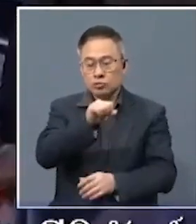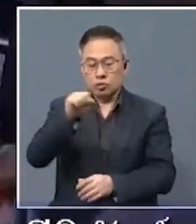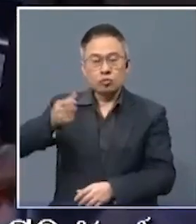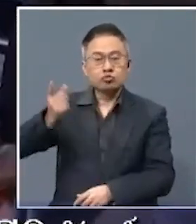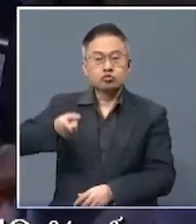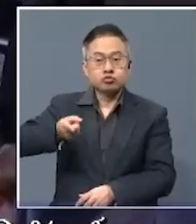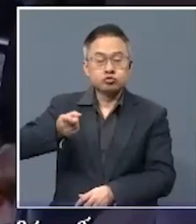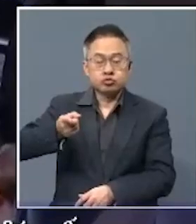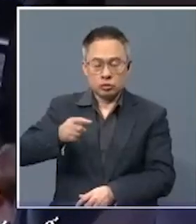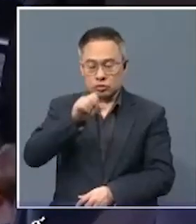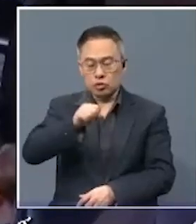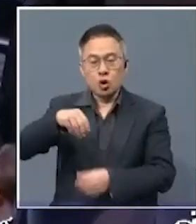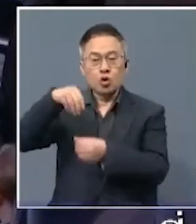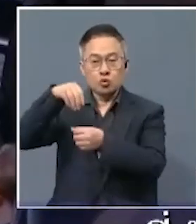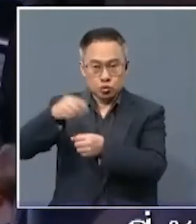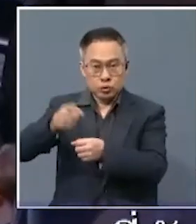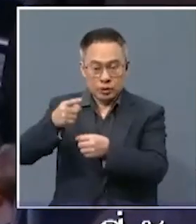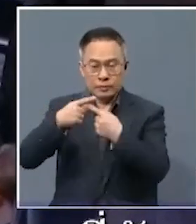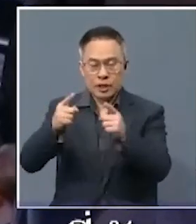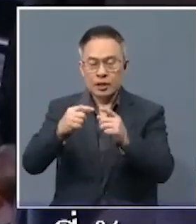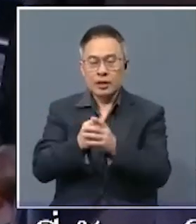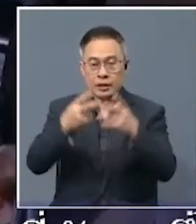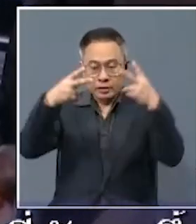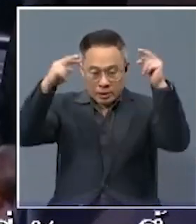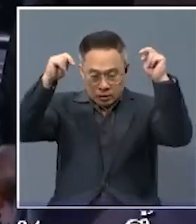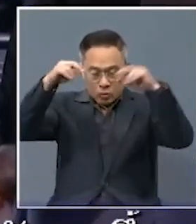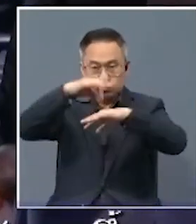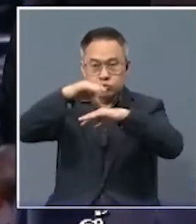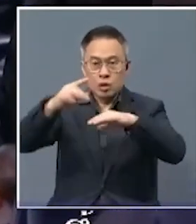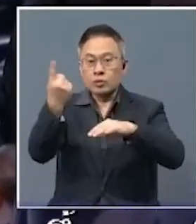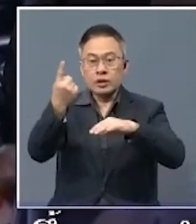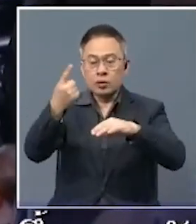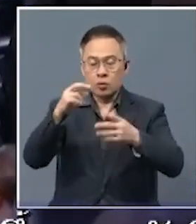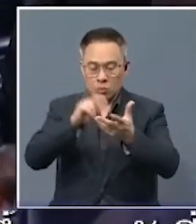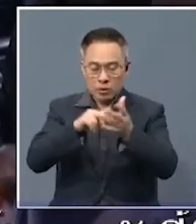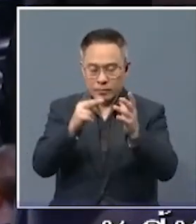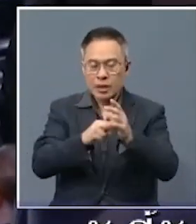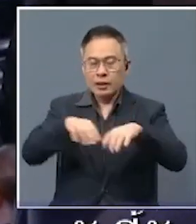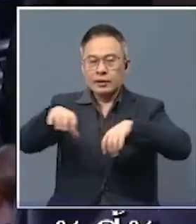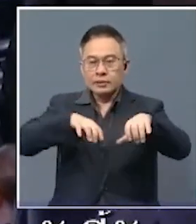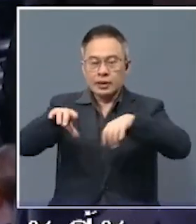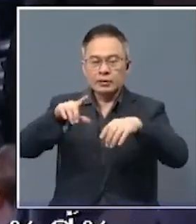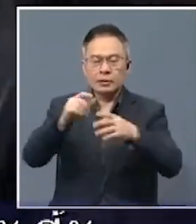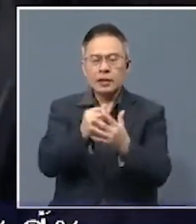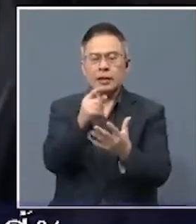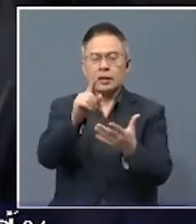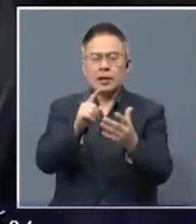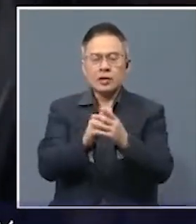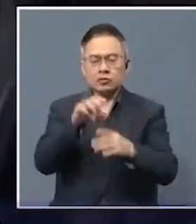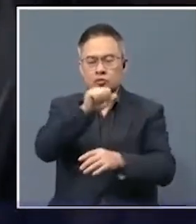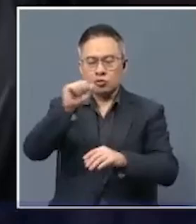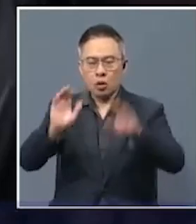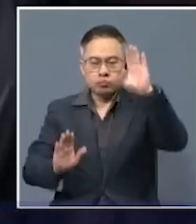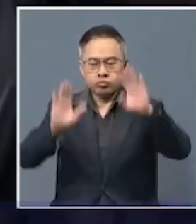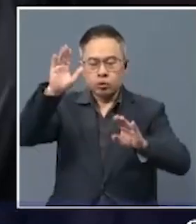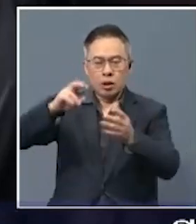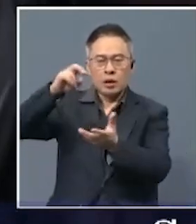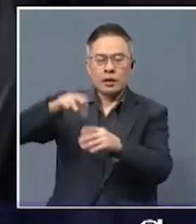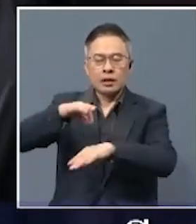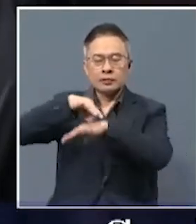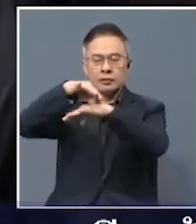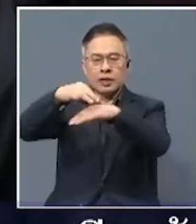ใหม่ตามรัฐธรรมนูญมาตรา 159ด้วยการเสนอชื่อบุคคลในบัญชีรายชื่อของพรรคการเมืองที่แจ้งไว้ต่อ